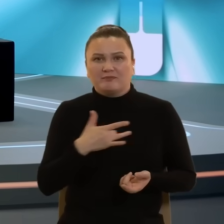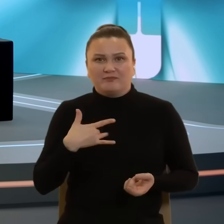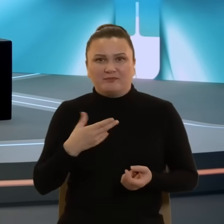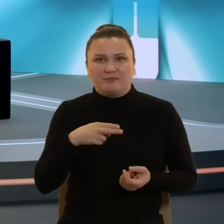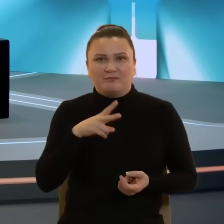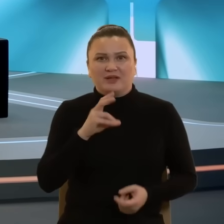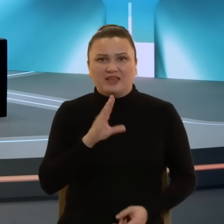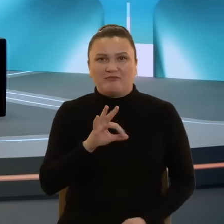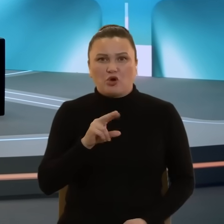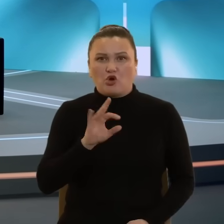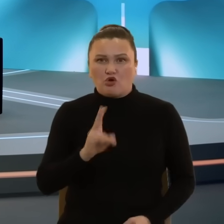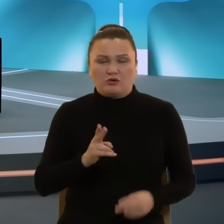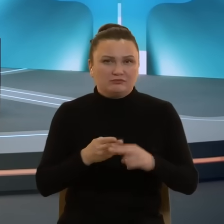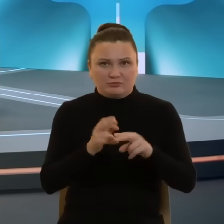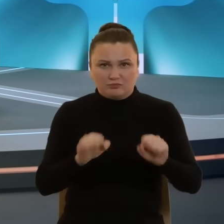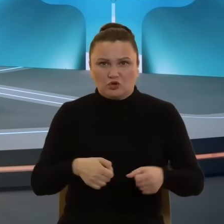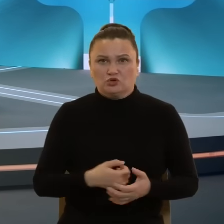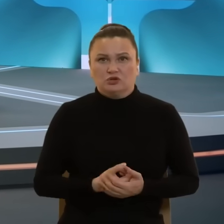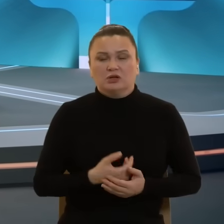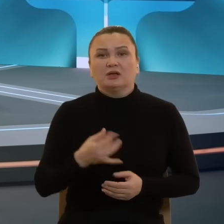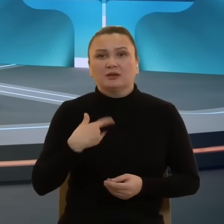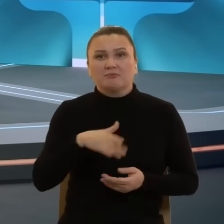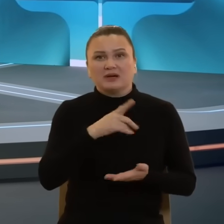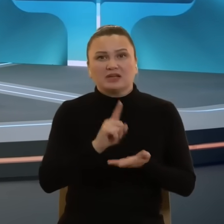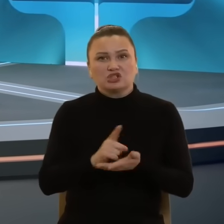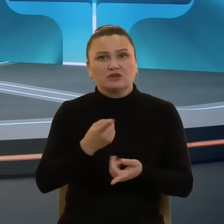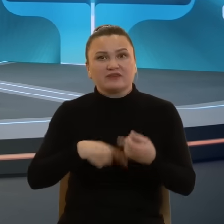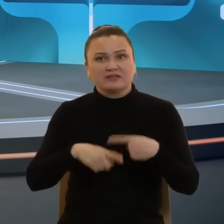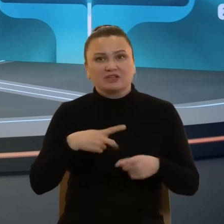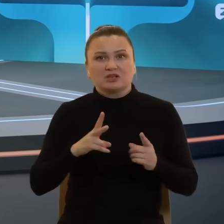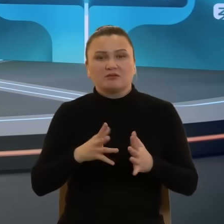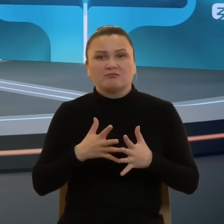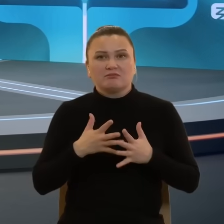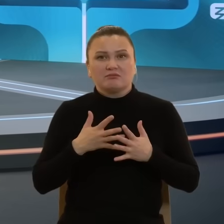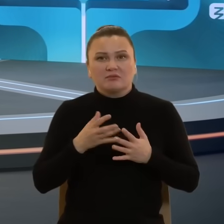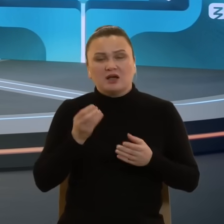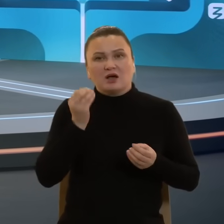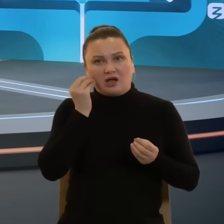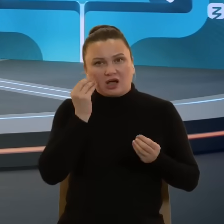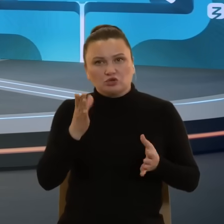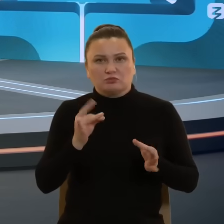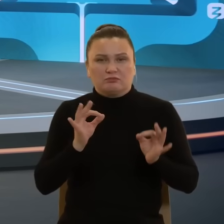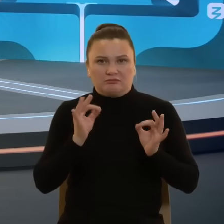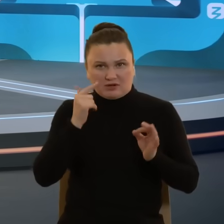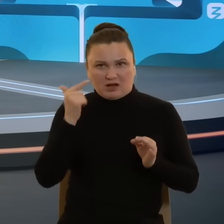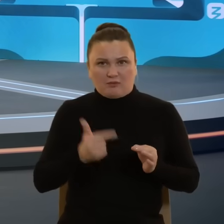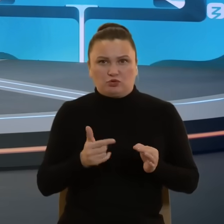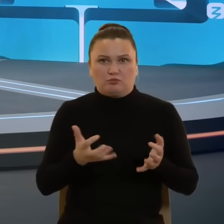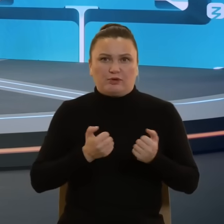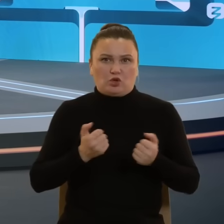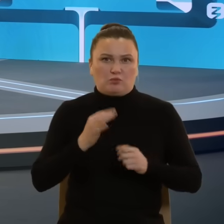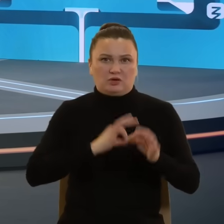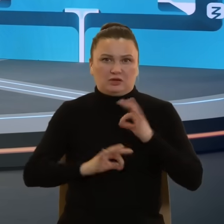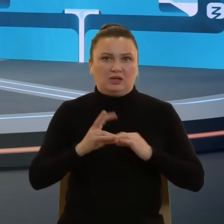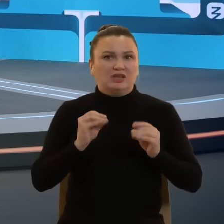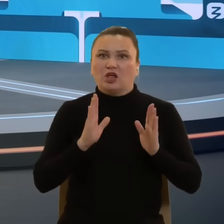инфекции. И второй момент, опять же, мы должны возвращаться к максимально разумному и рациональному применению антибиотиков. И не